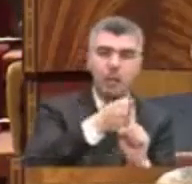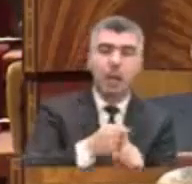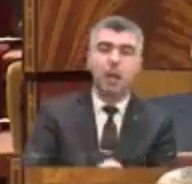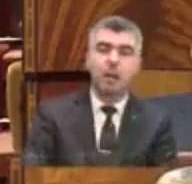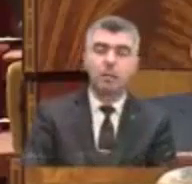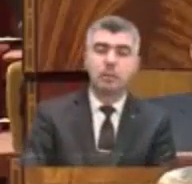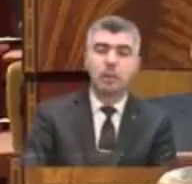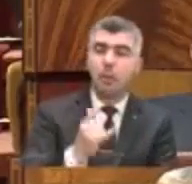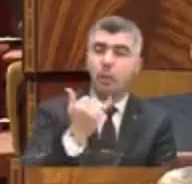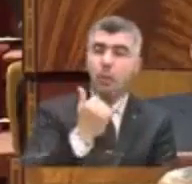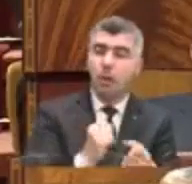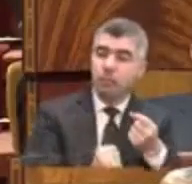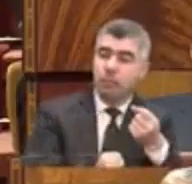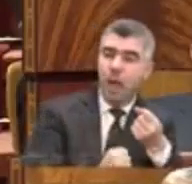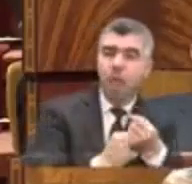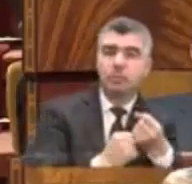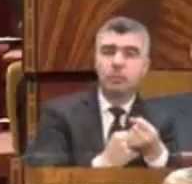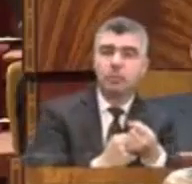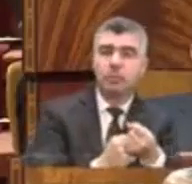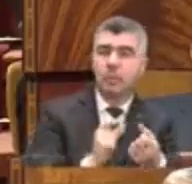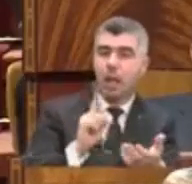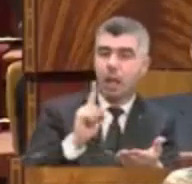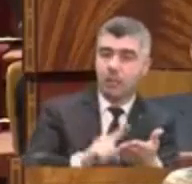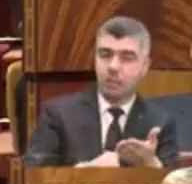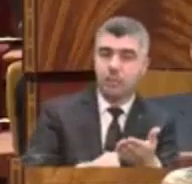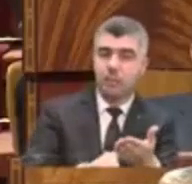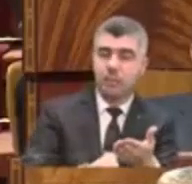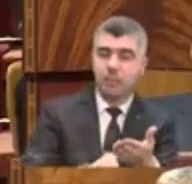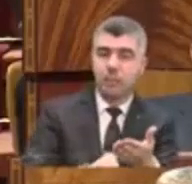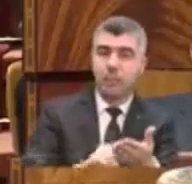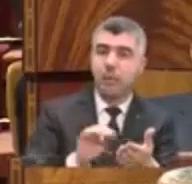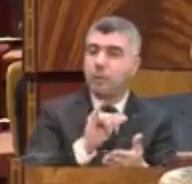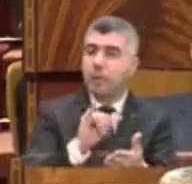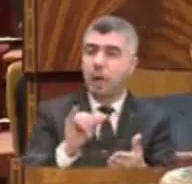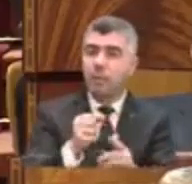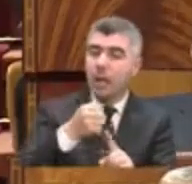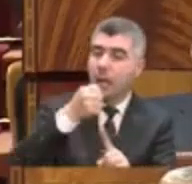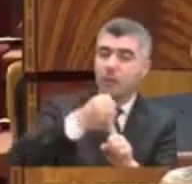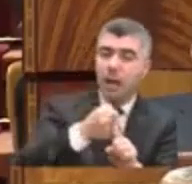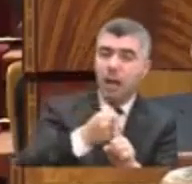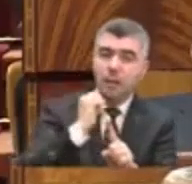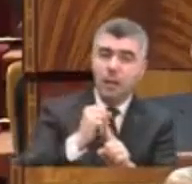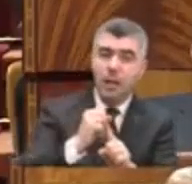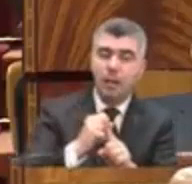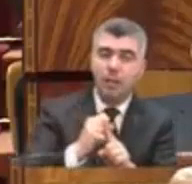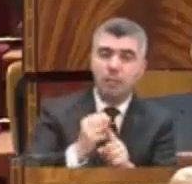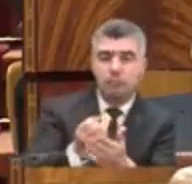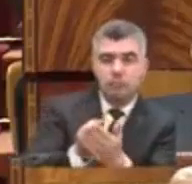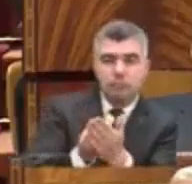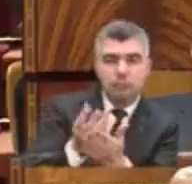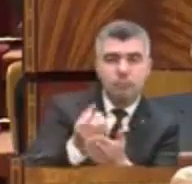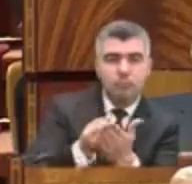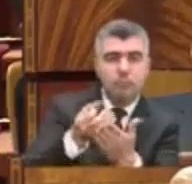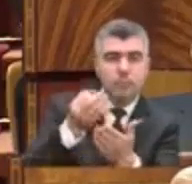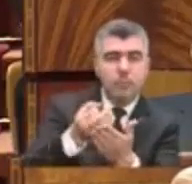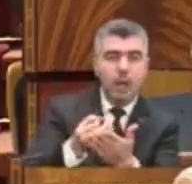الدعامه الاساسيه لهذه المنظومه فلا اصلاح بدون تقويه الكفايات والكفاءات